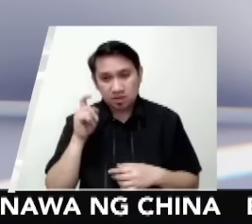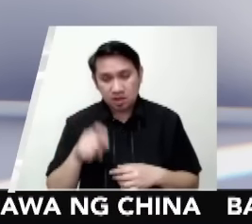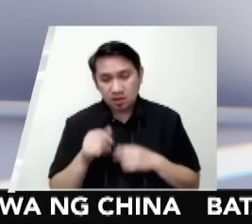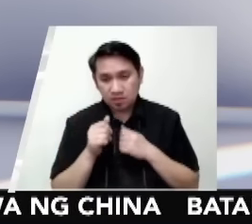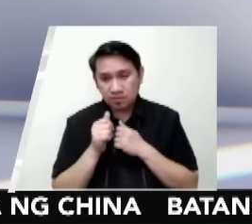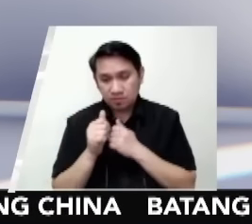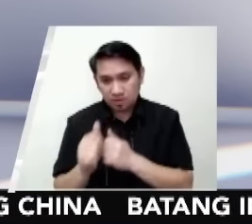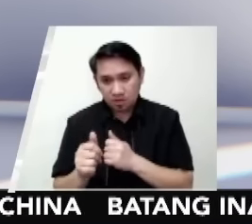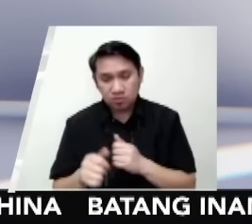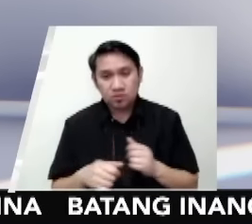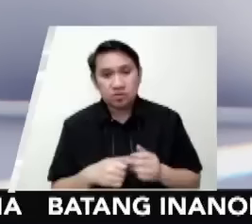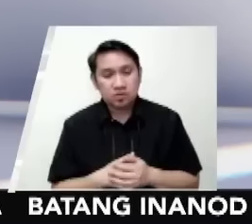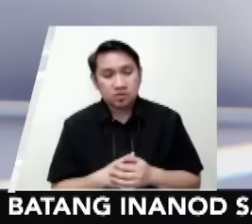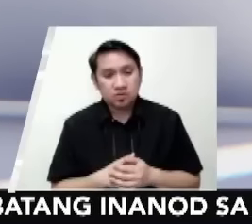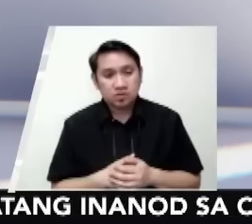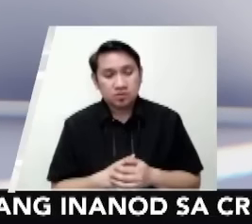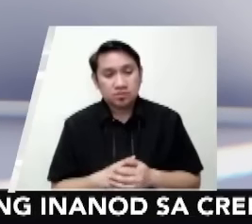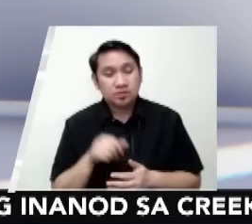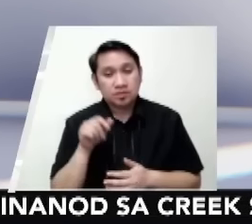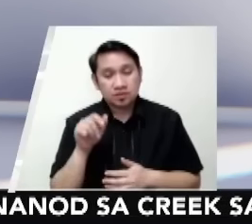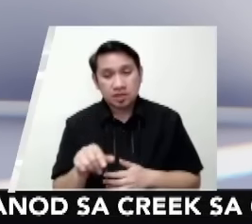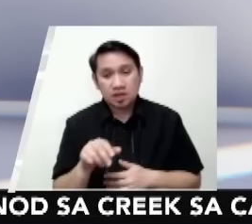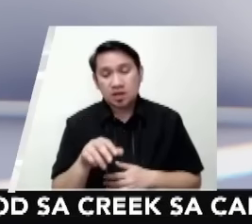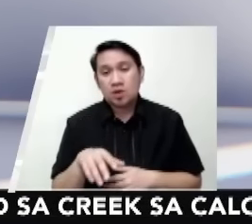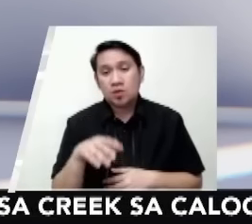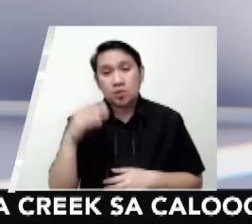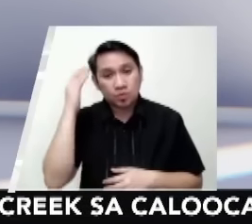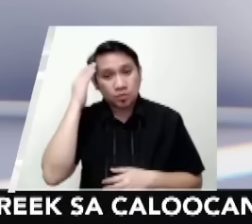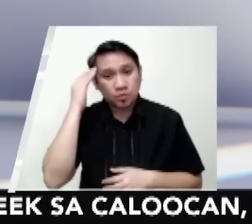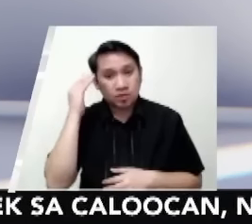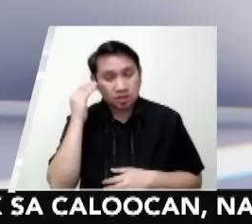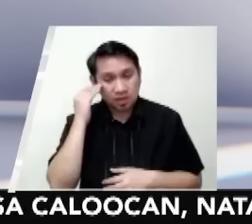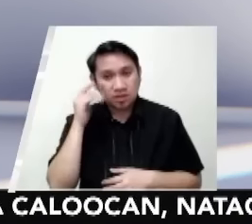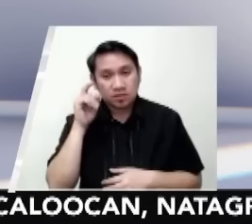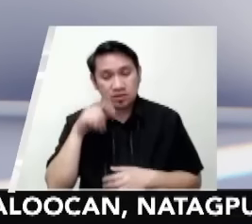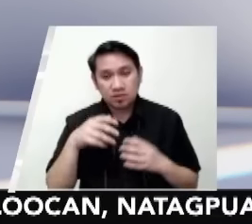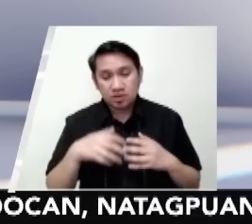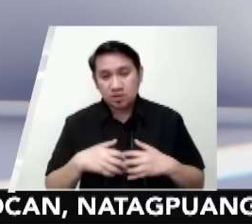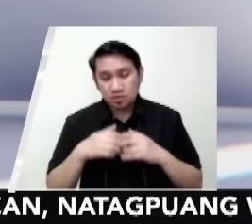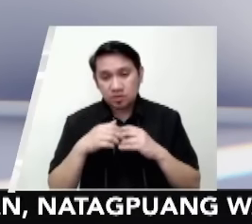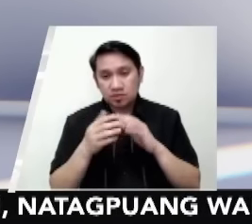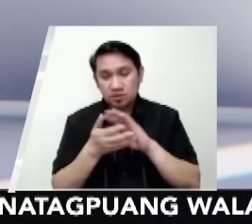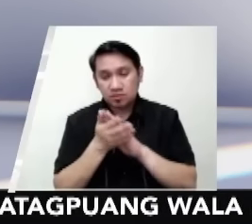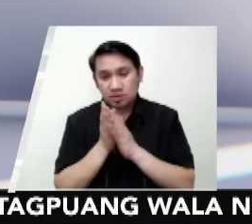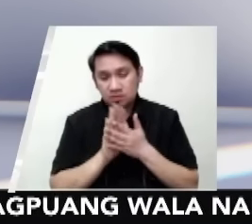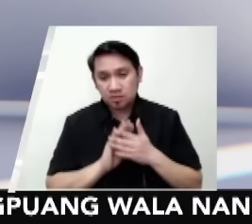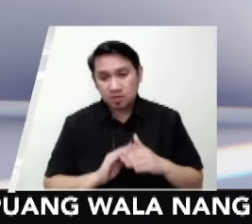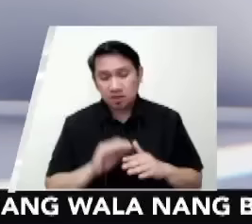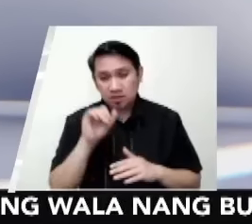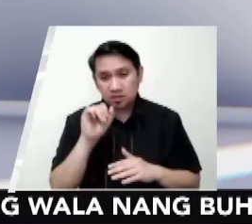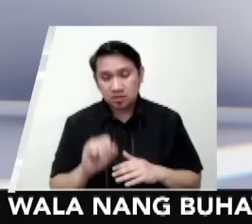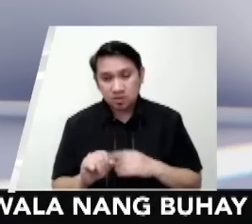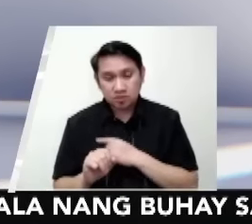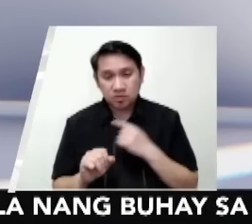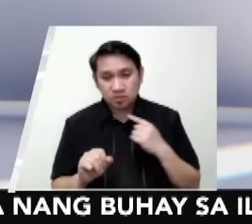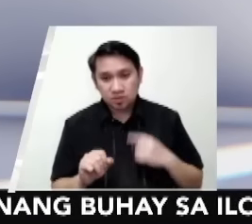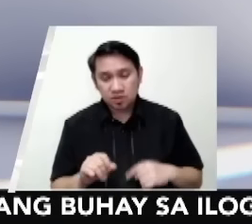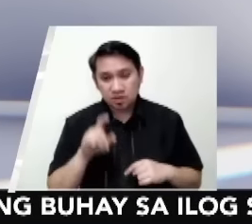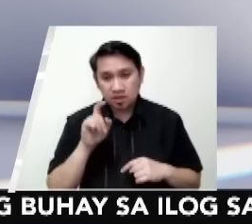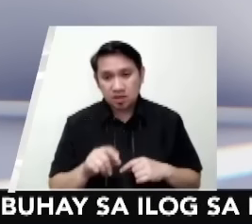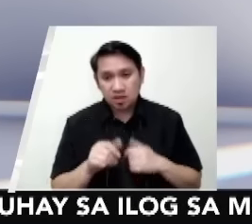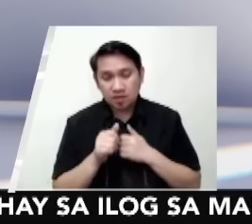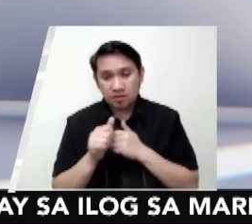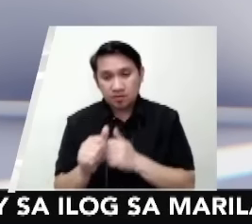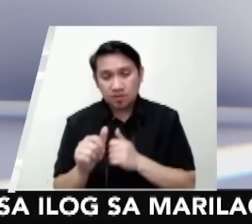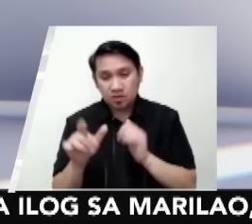din ng Embahada ng Republic of Korea ang halaga ng pagtataguyod sa kapayapaan sa South China Sea nang naaayon sa batas. Narawagan